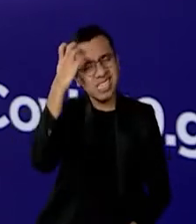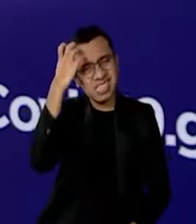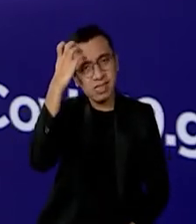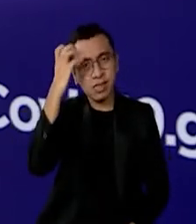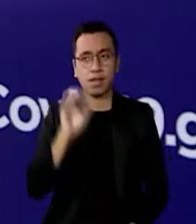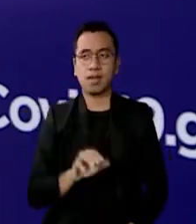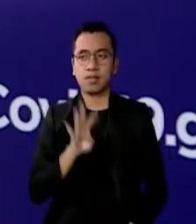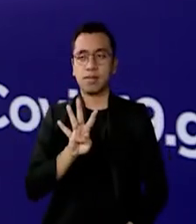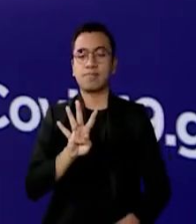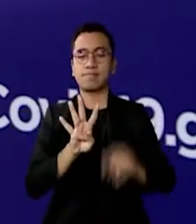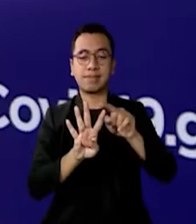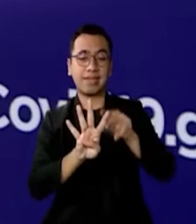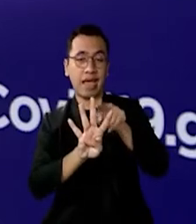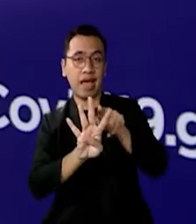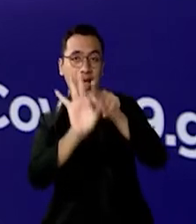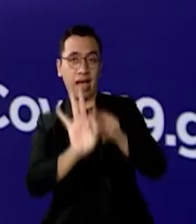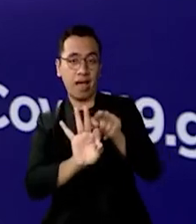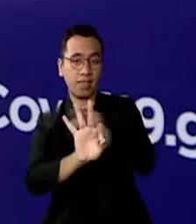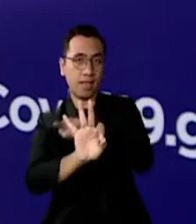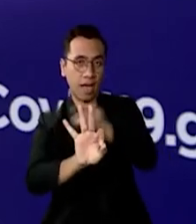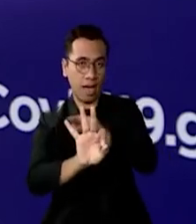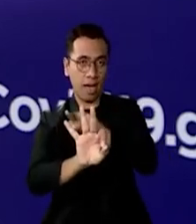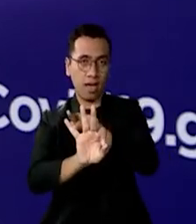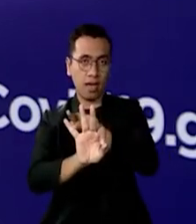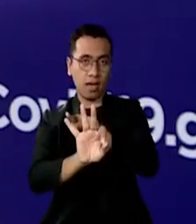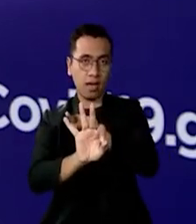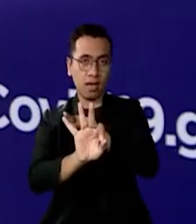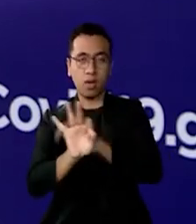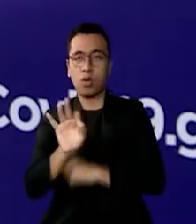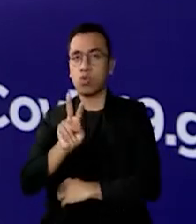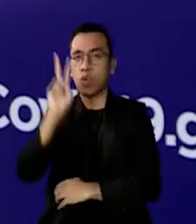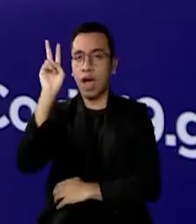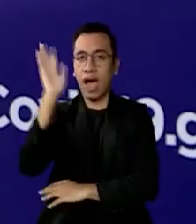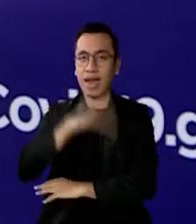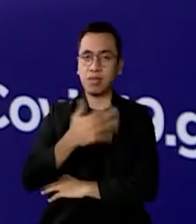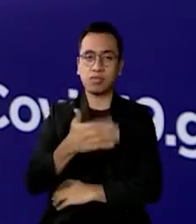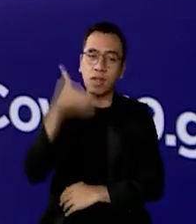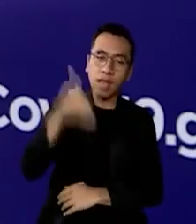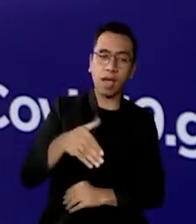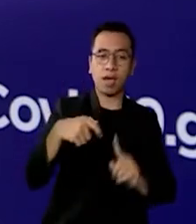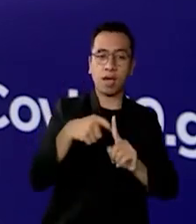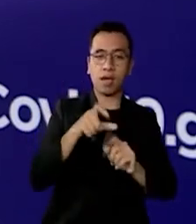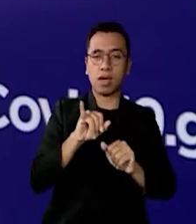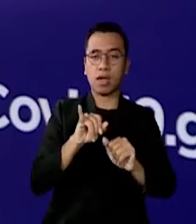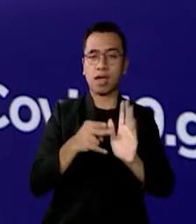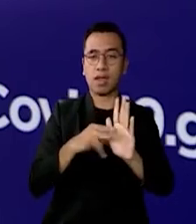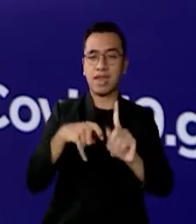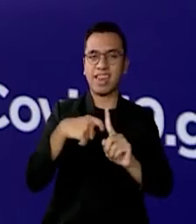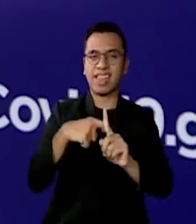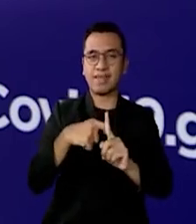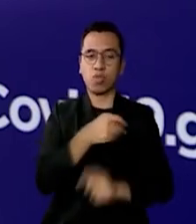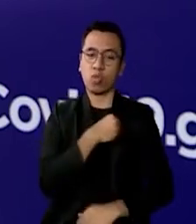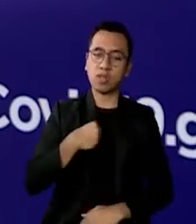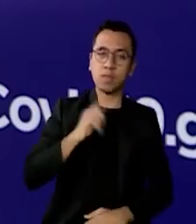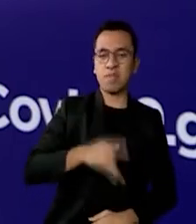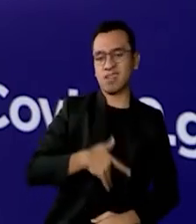tiga orang lainnya memang sempat dua hari berturut-turut ke klinik karena mengeluhkan kondisi yang tidak